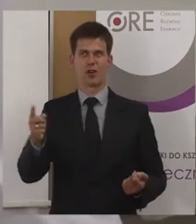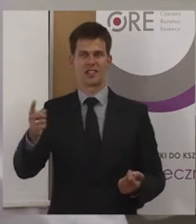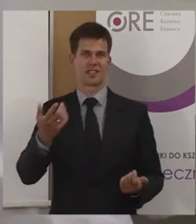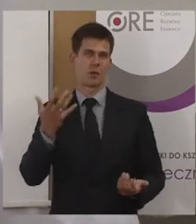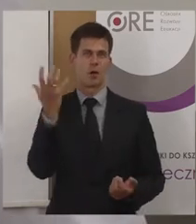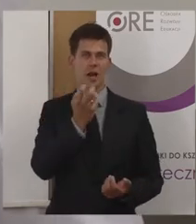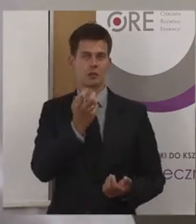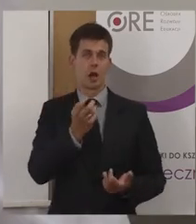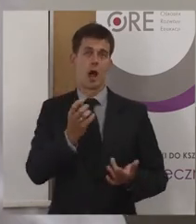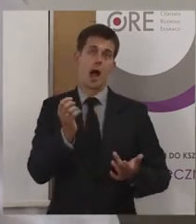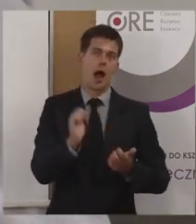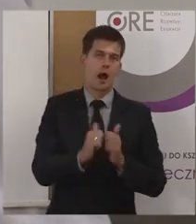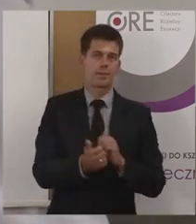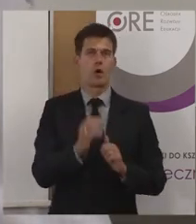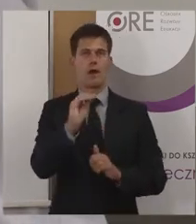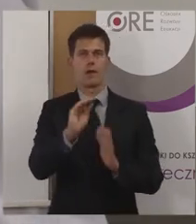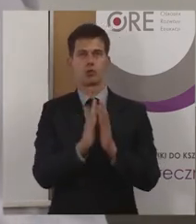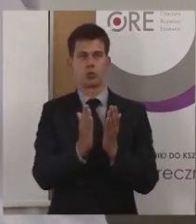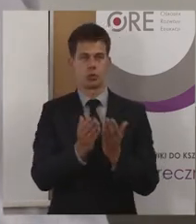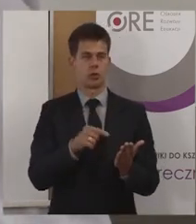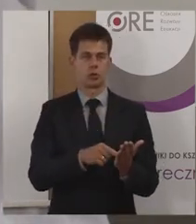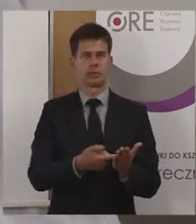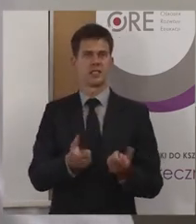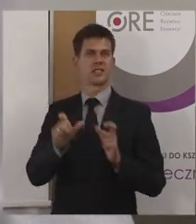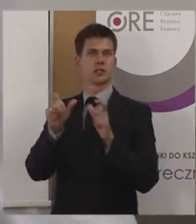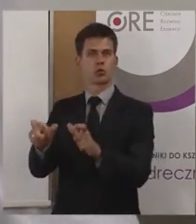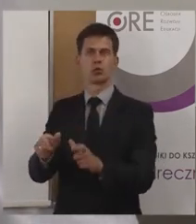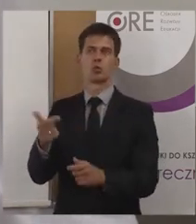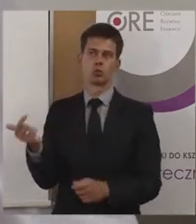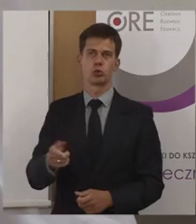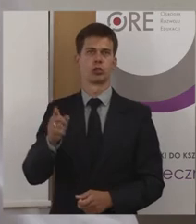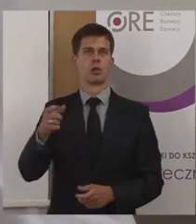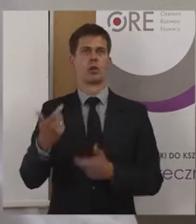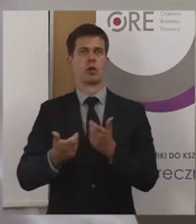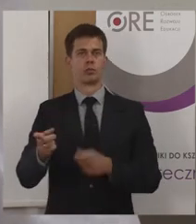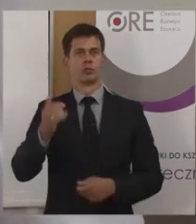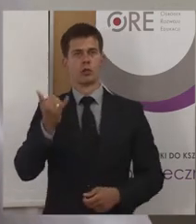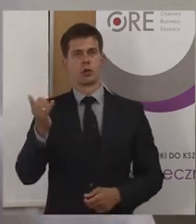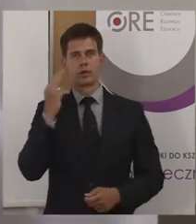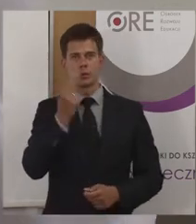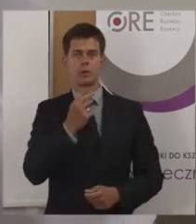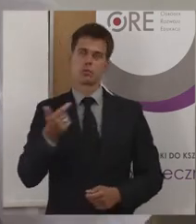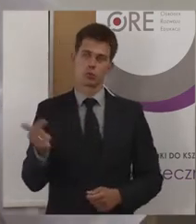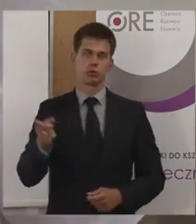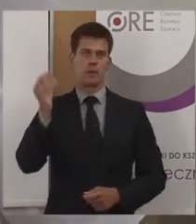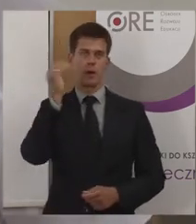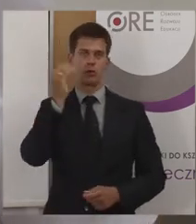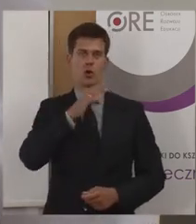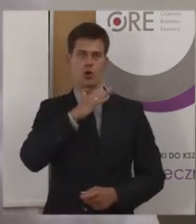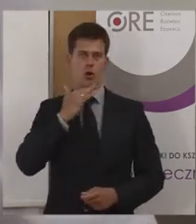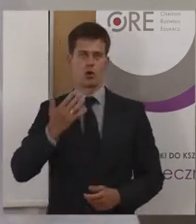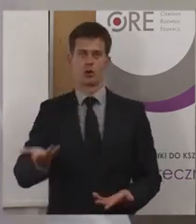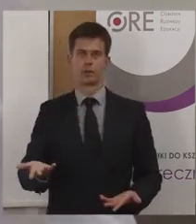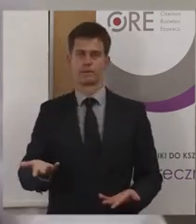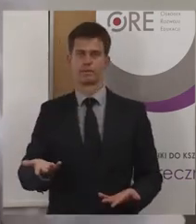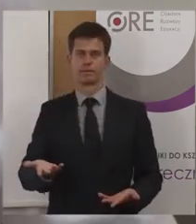wszelkimi metodami dostosowywać ćwiczenia, które już, które właśnie opierają się o ten kontekst.